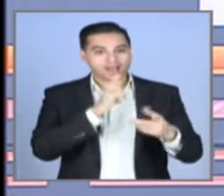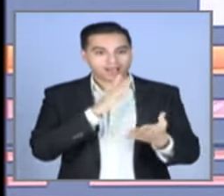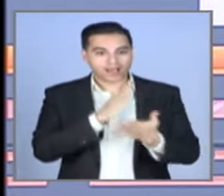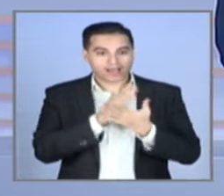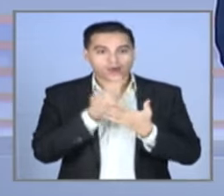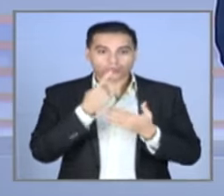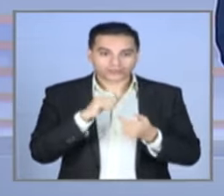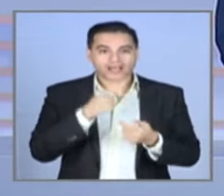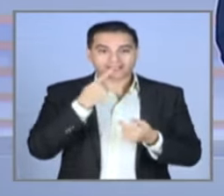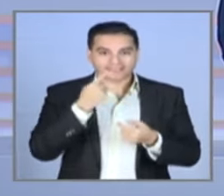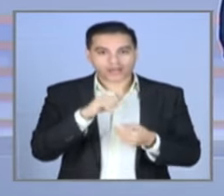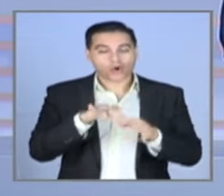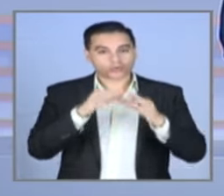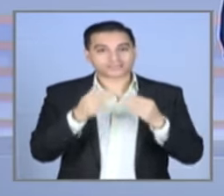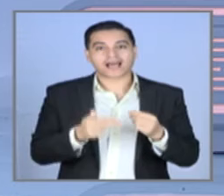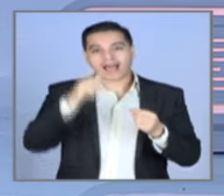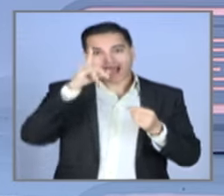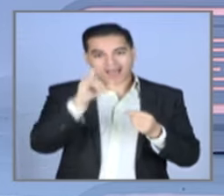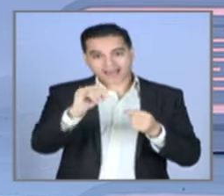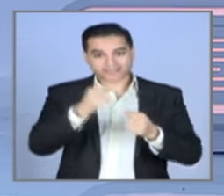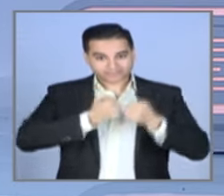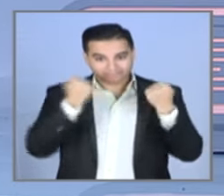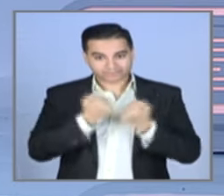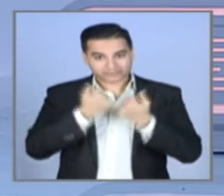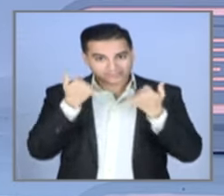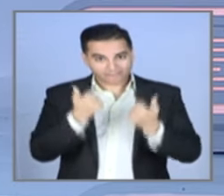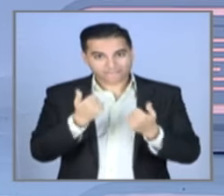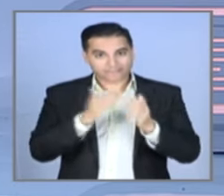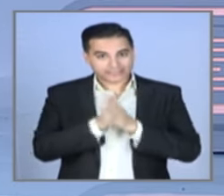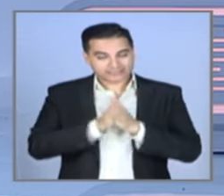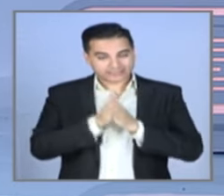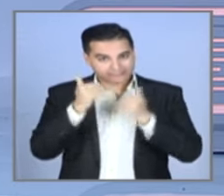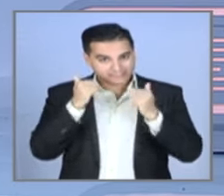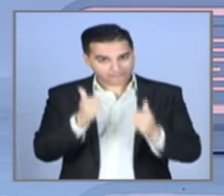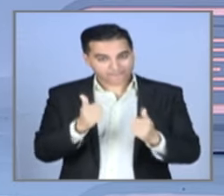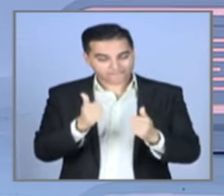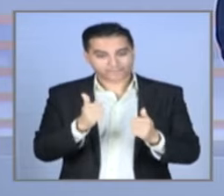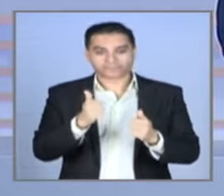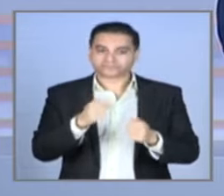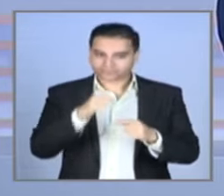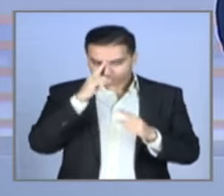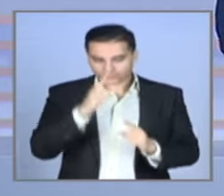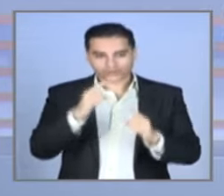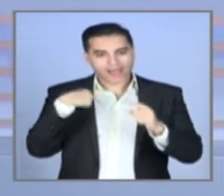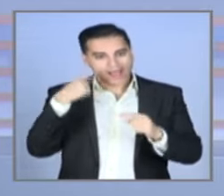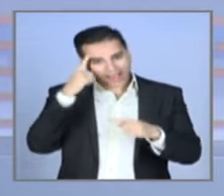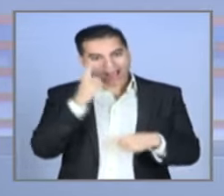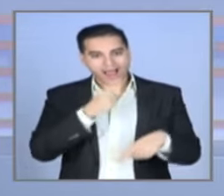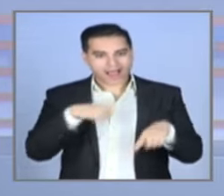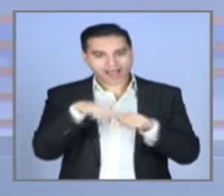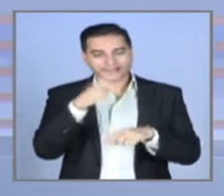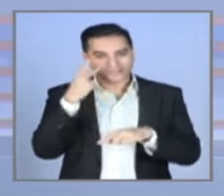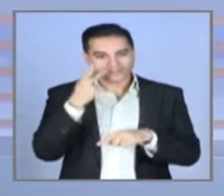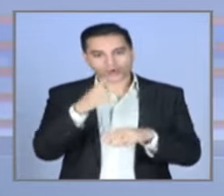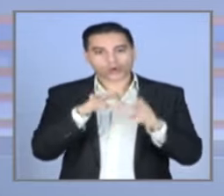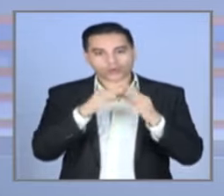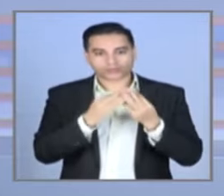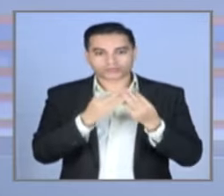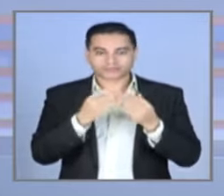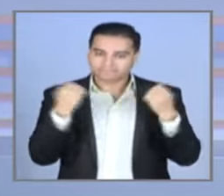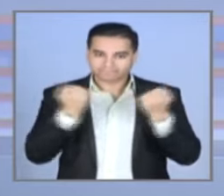كل سنه. عيله غانم استعديتوا ان شاء الله؟ الحمد لله استعديتوا. تمام. هم انا عارف هم بيستعدوا. حضرتك مش